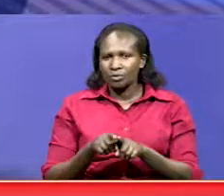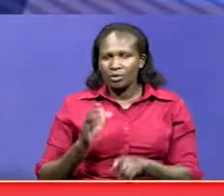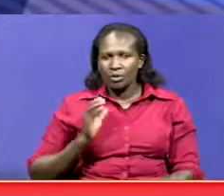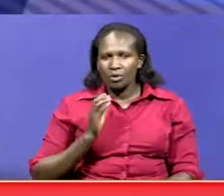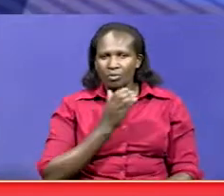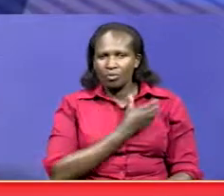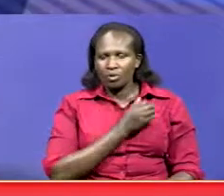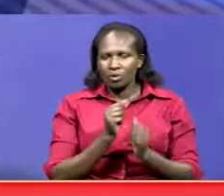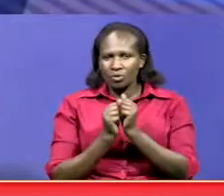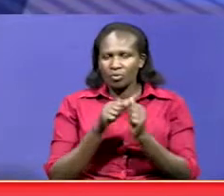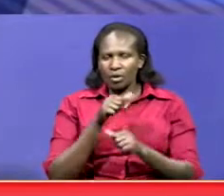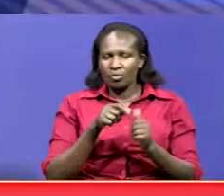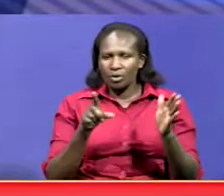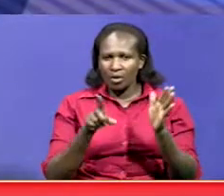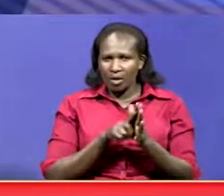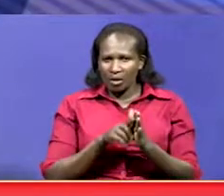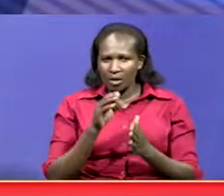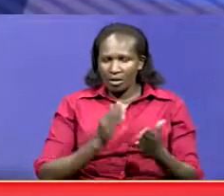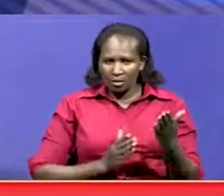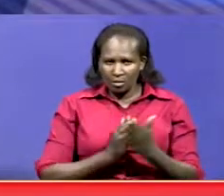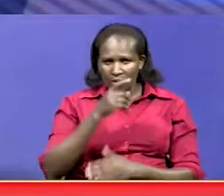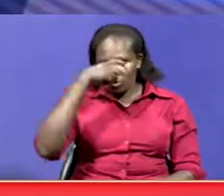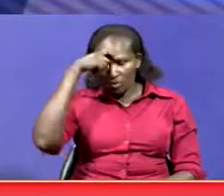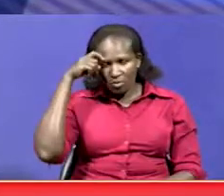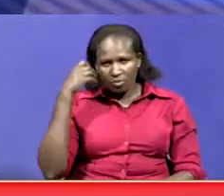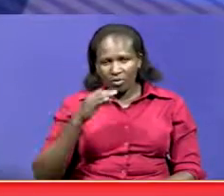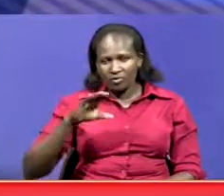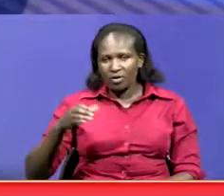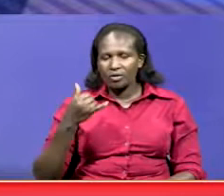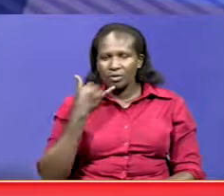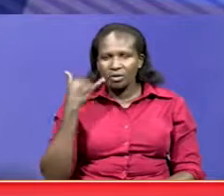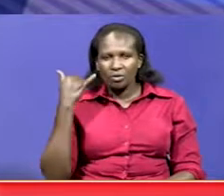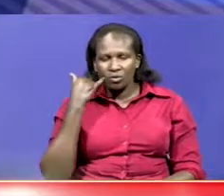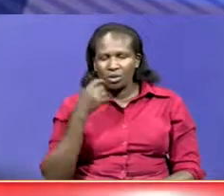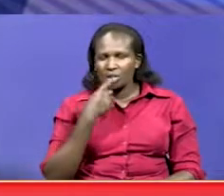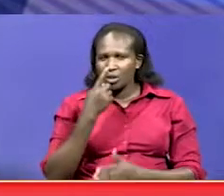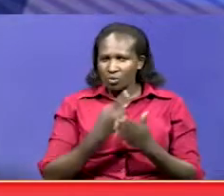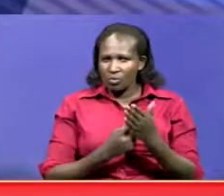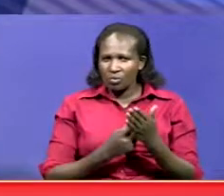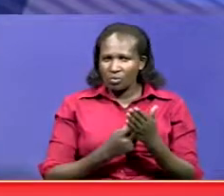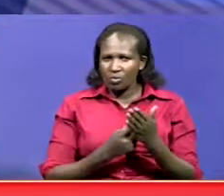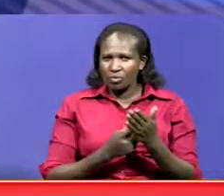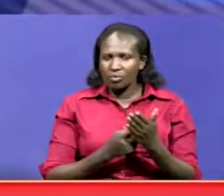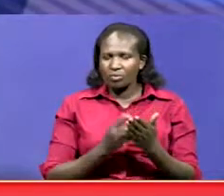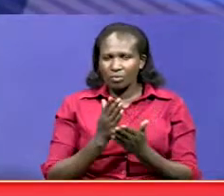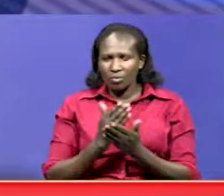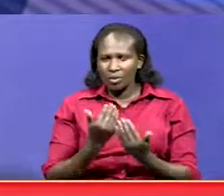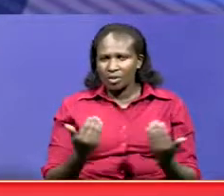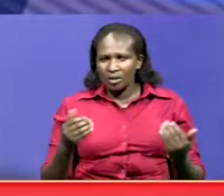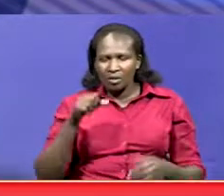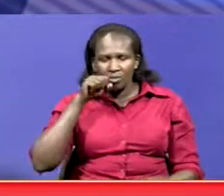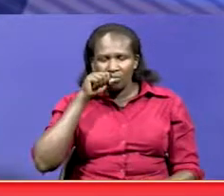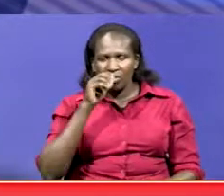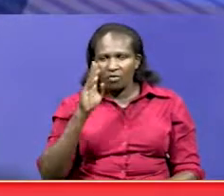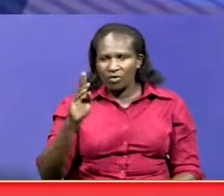ya pamoja kuhusu sheria haki na leba katika bunge la kaunti ya Nakuru imesema kuwa bayana zaidi ya watoto